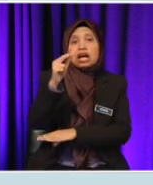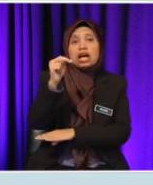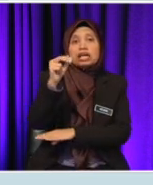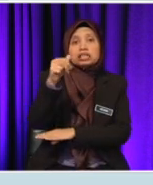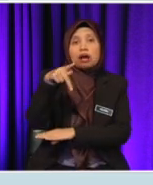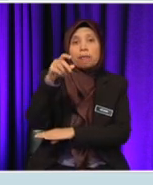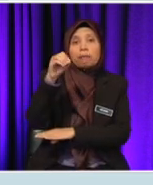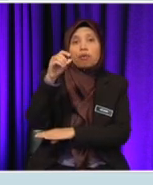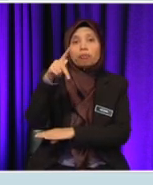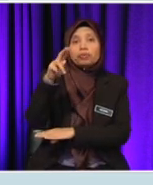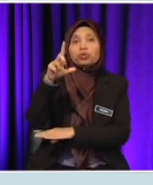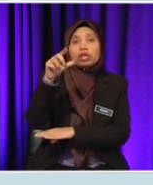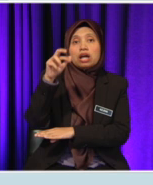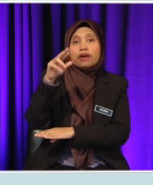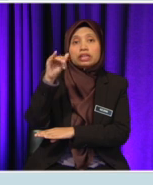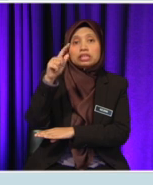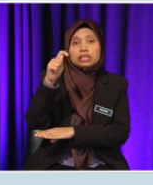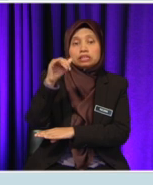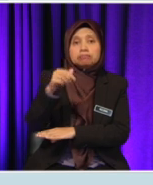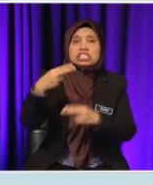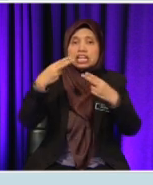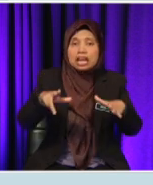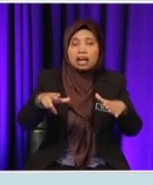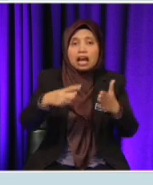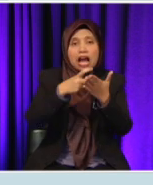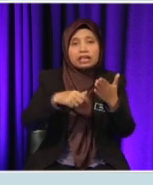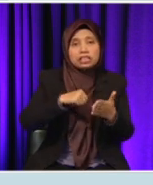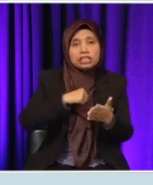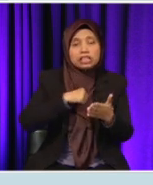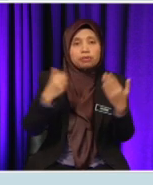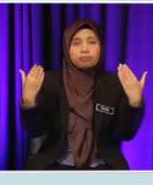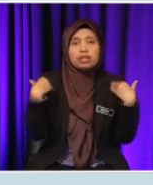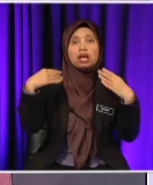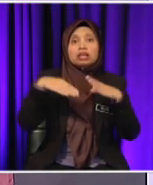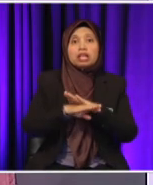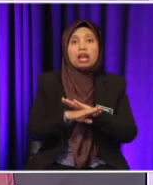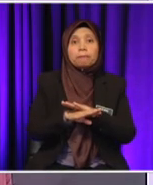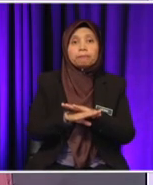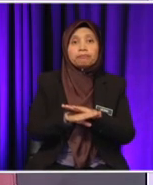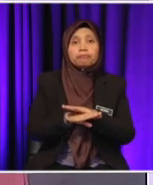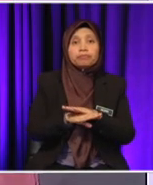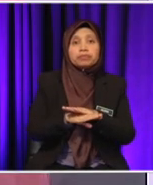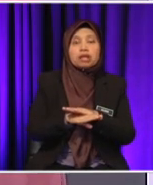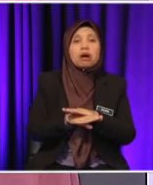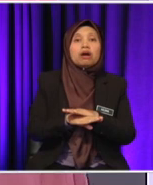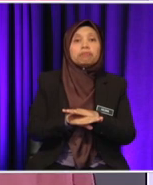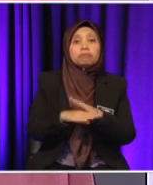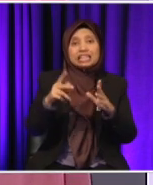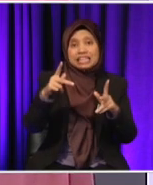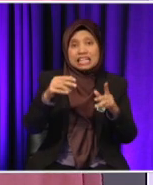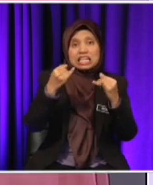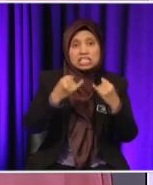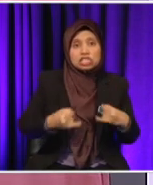demi peminat tercinta the Hilang harga diri kita lihat ada dalam ada dalam dia punya peristiwa